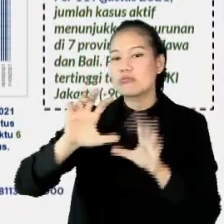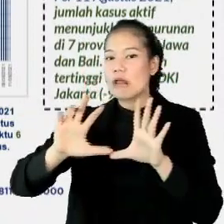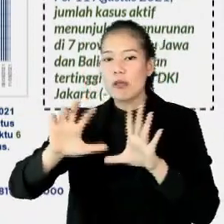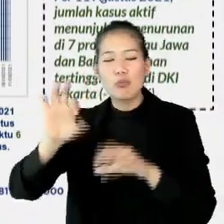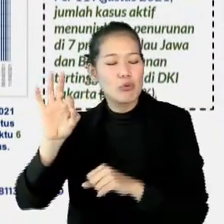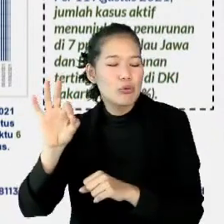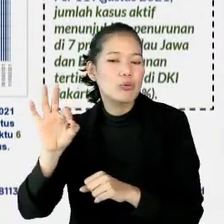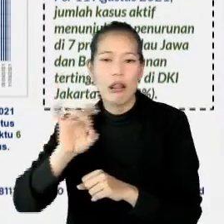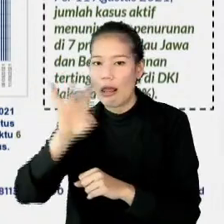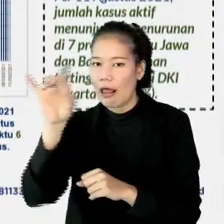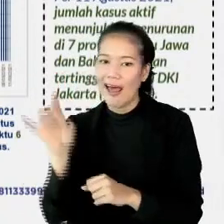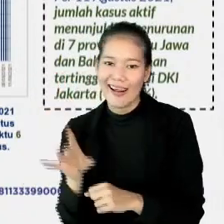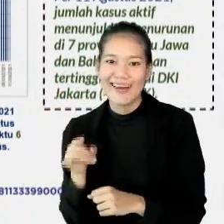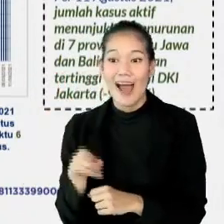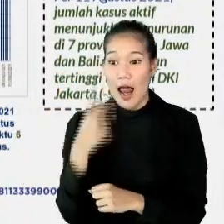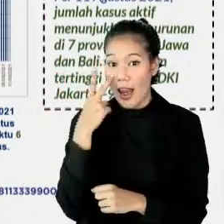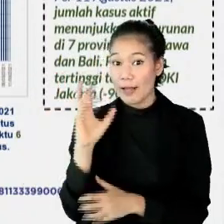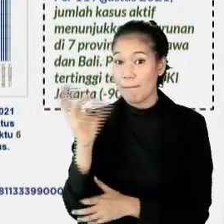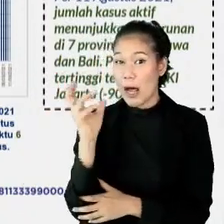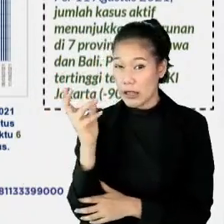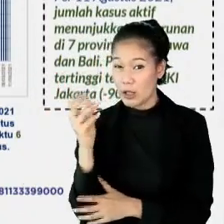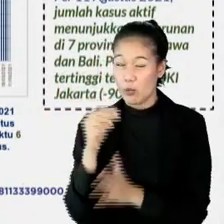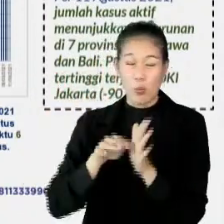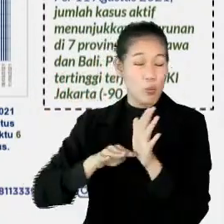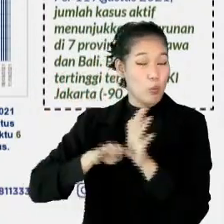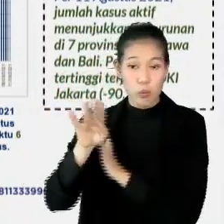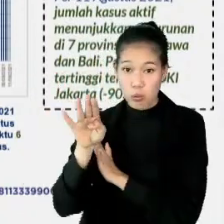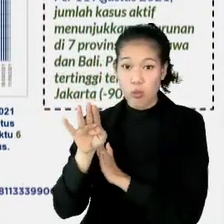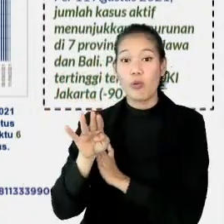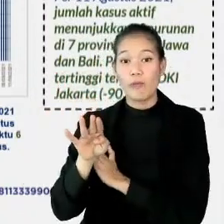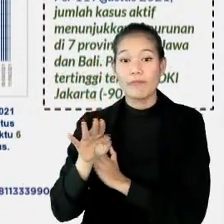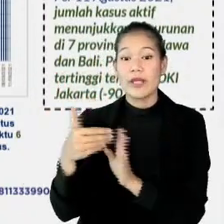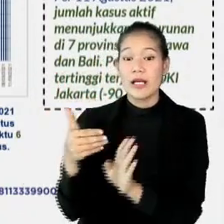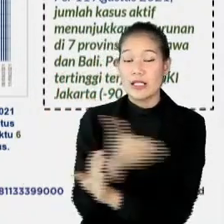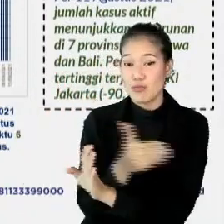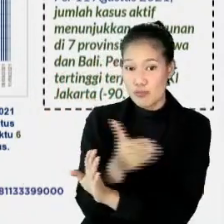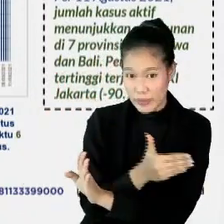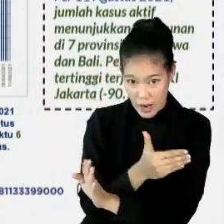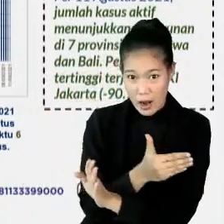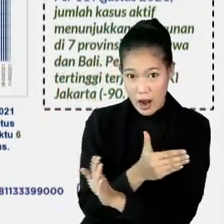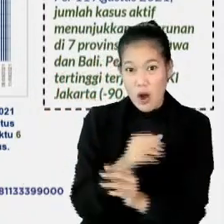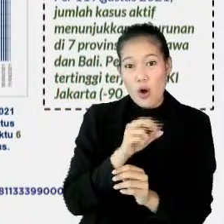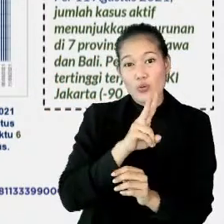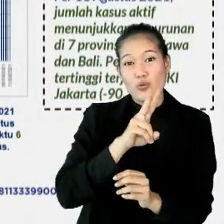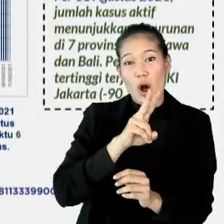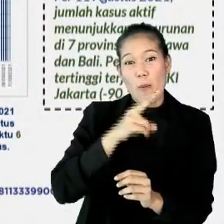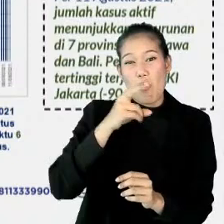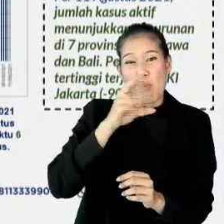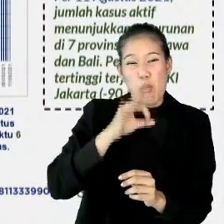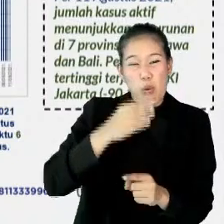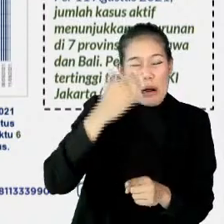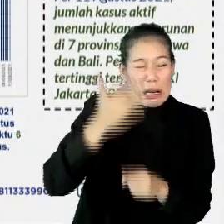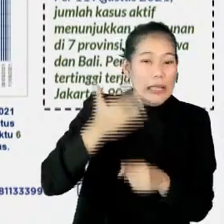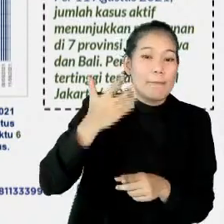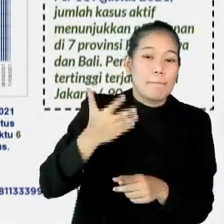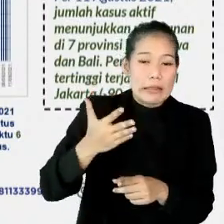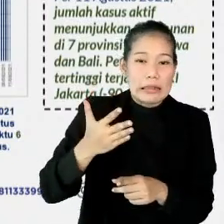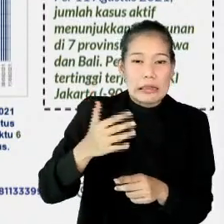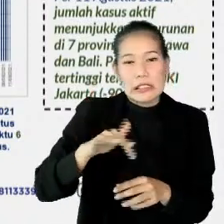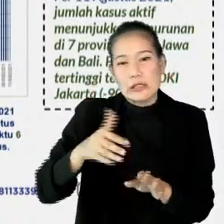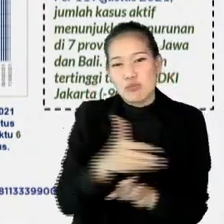90. Nah, kalau kita lihat di sini Banten juga tinggi, kenaikannya sebelumnya mencapai lebih dari 20 kali lipat gitu ya. Sebelumnya